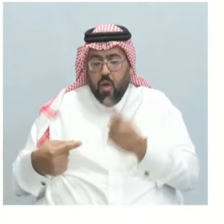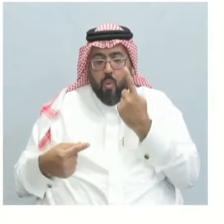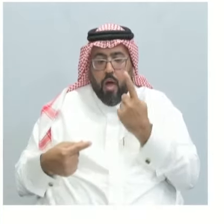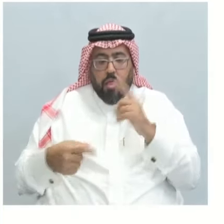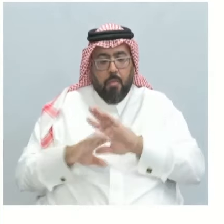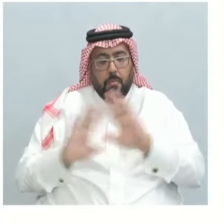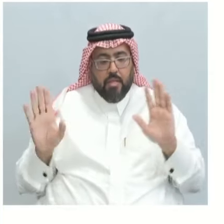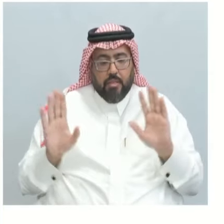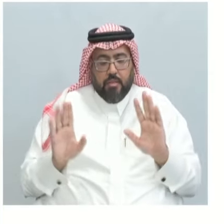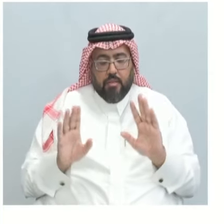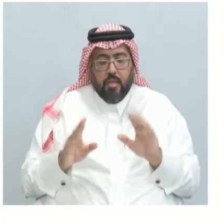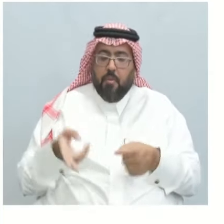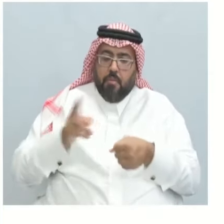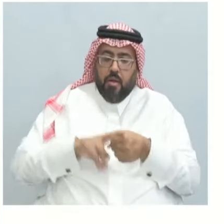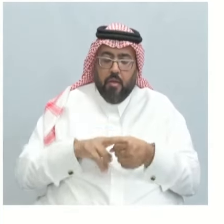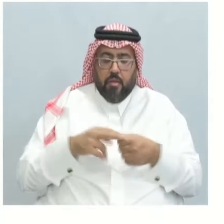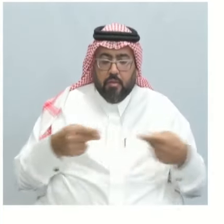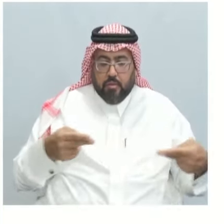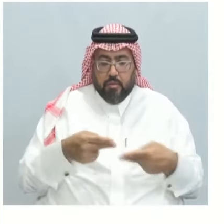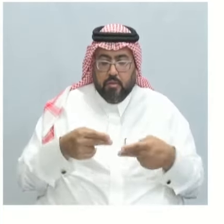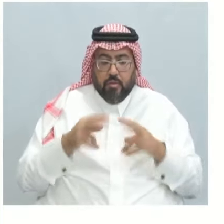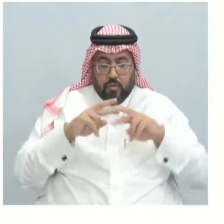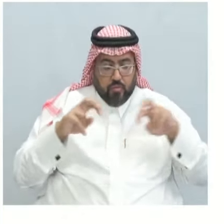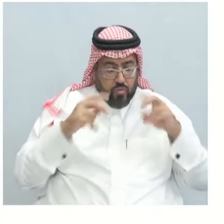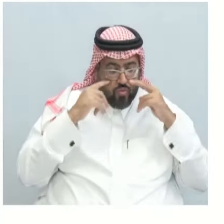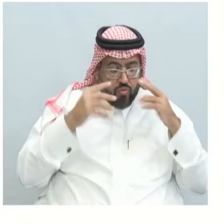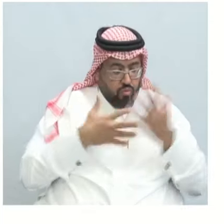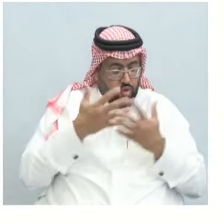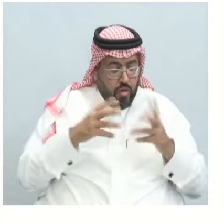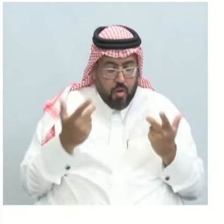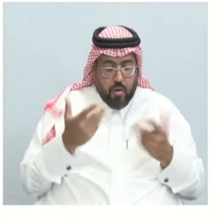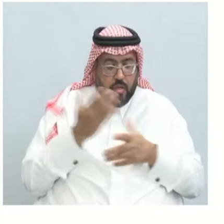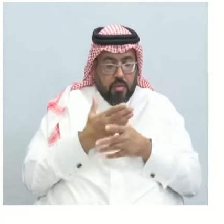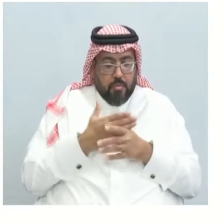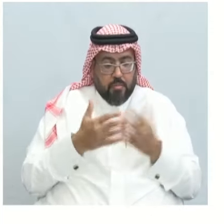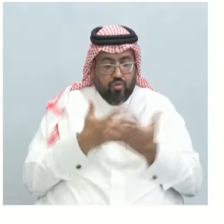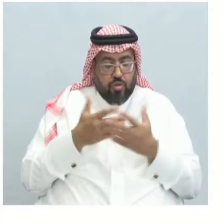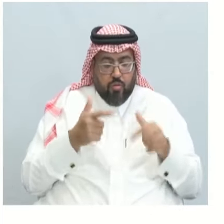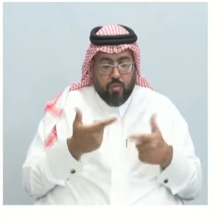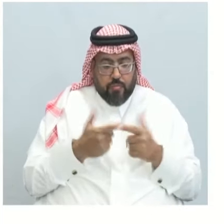مره واعد التشغيل حتى اكتشاف الجهاز الذي يتسبب